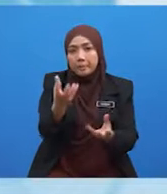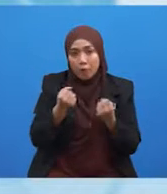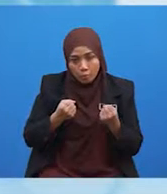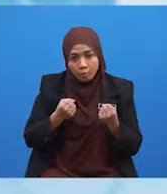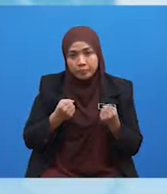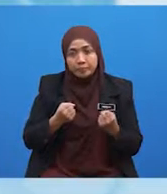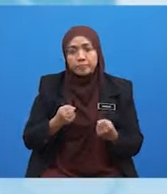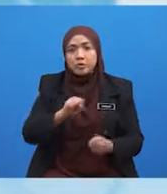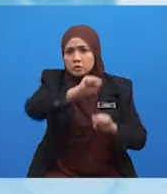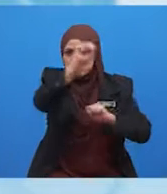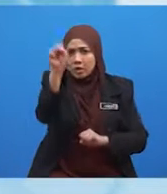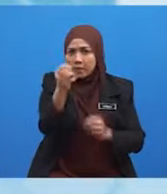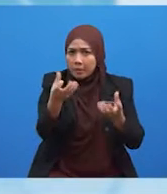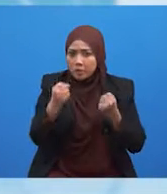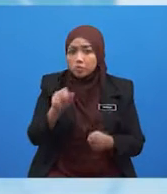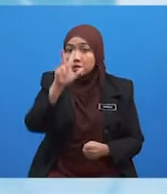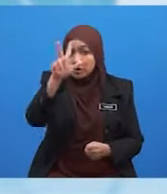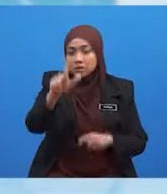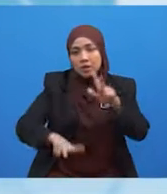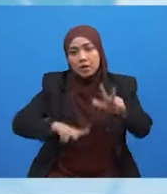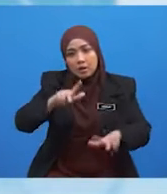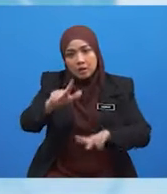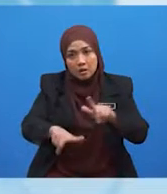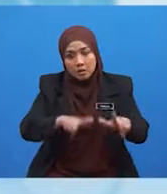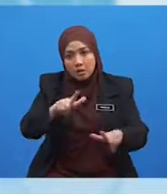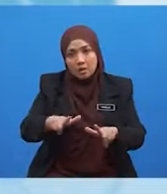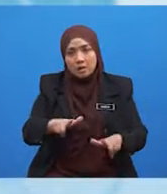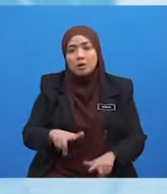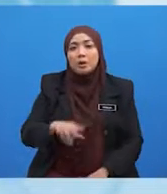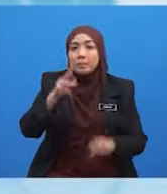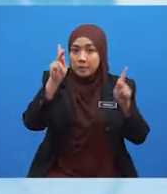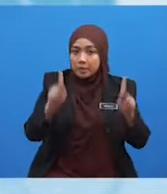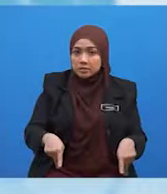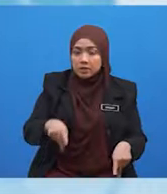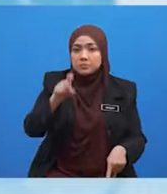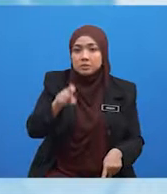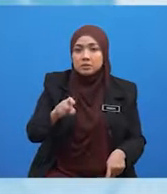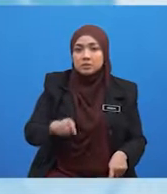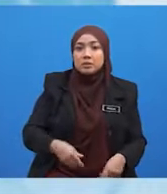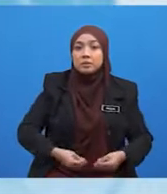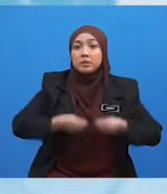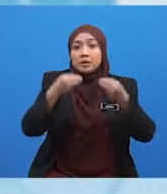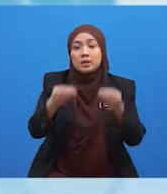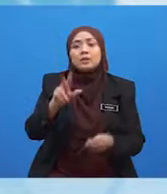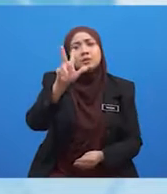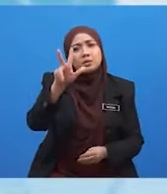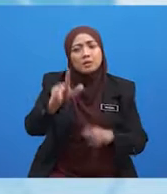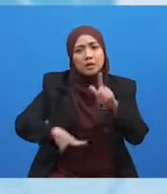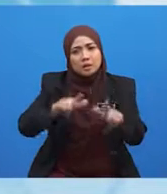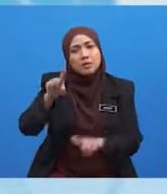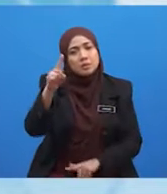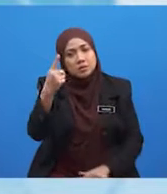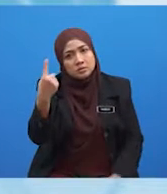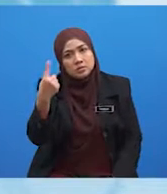jika soalan mau ganti ke langkah make Praja mestilah memberikan tiga langkah saja sekiranya